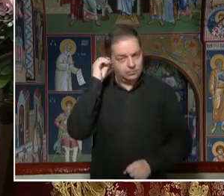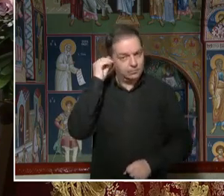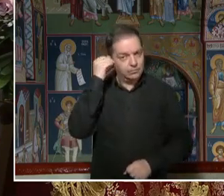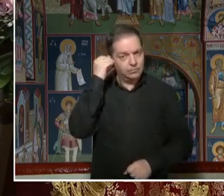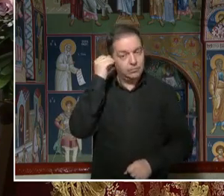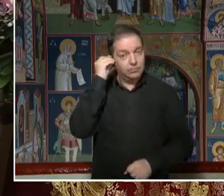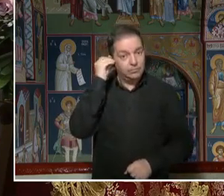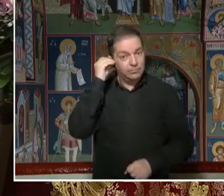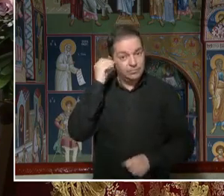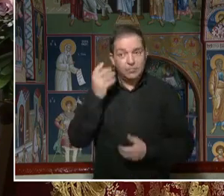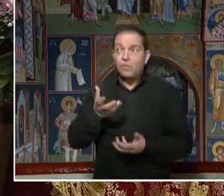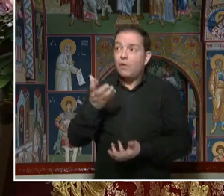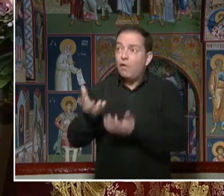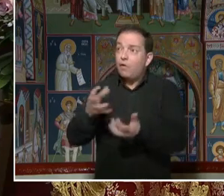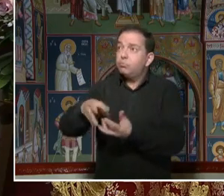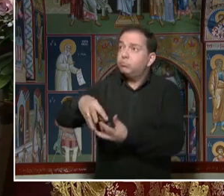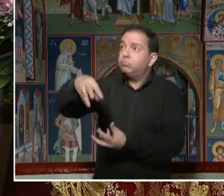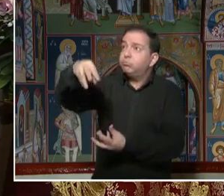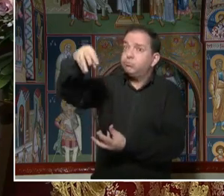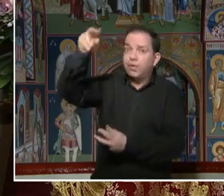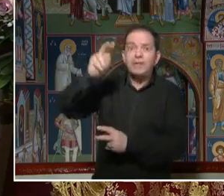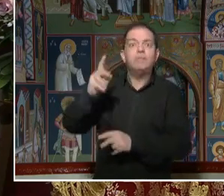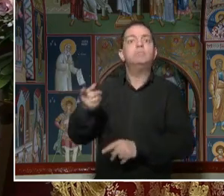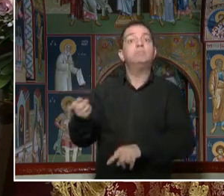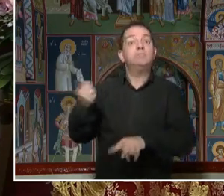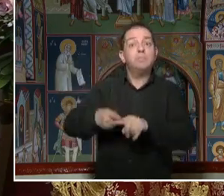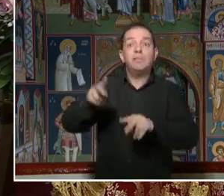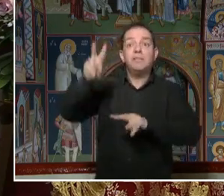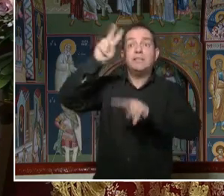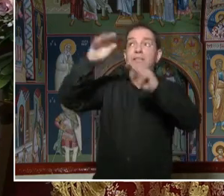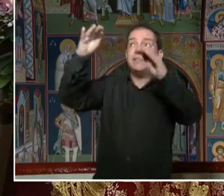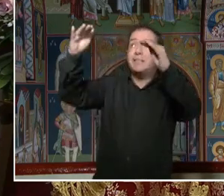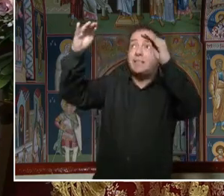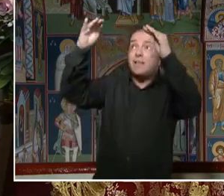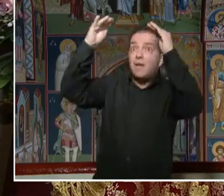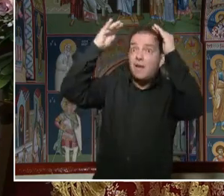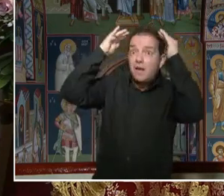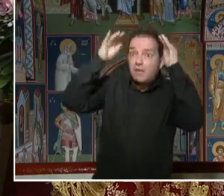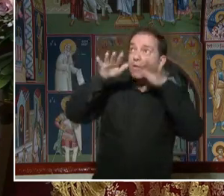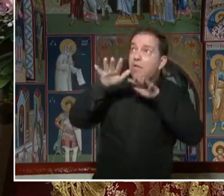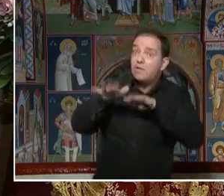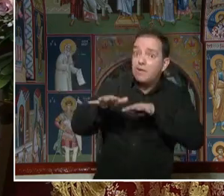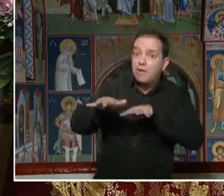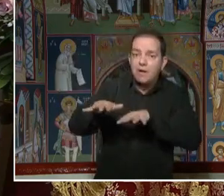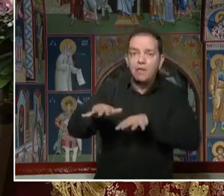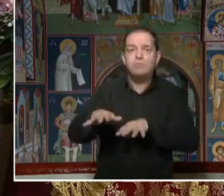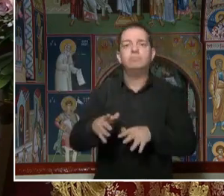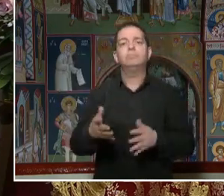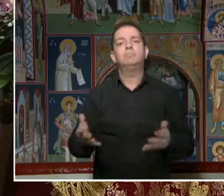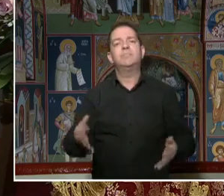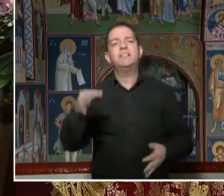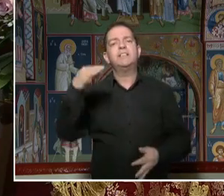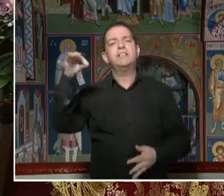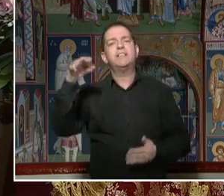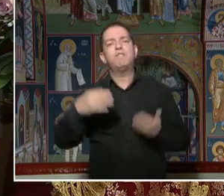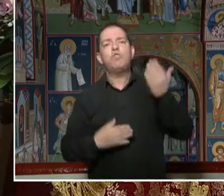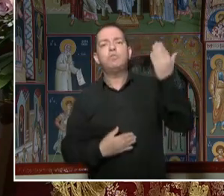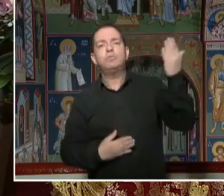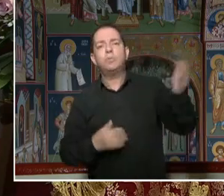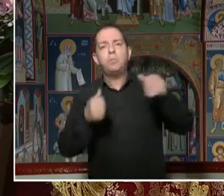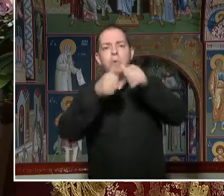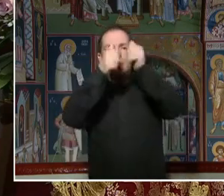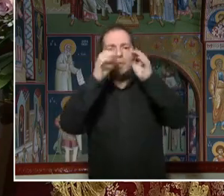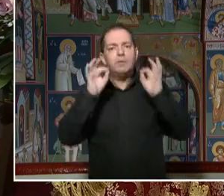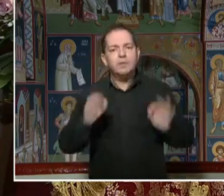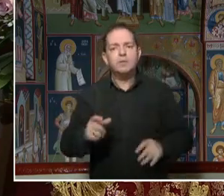στήλος και αυτή η νεφέλη εικονίζει την Παναγία κατά τους Αγίους Πατέρες. Γι'